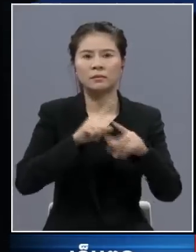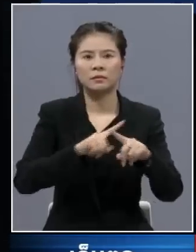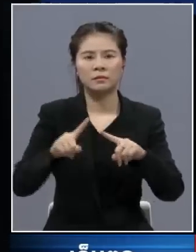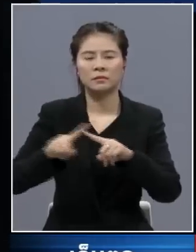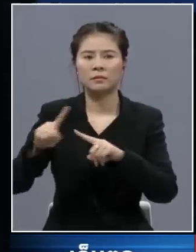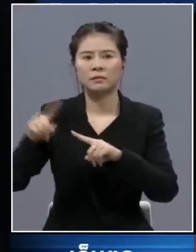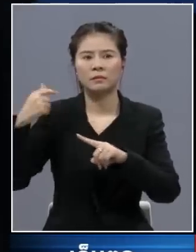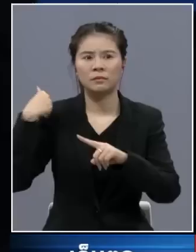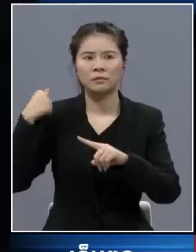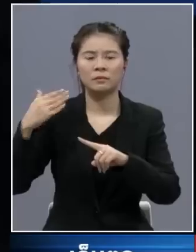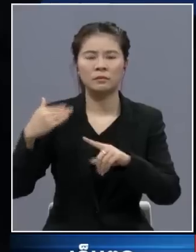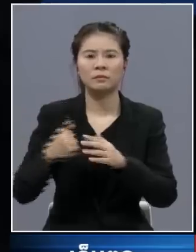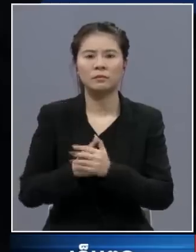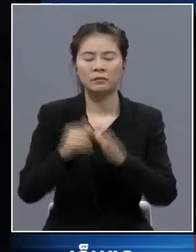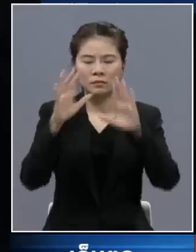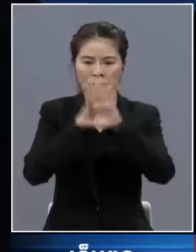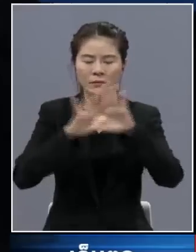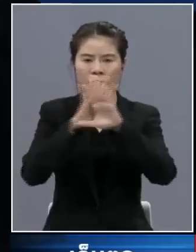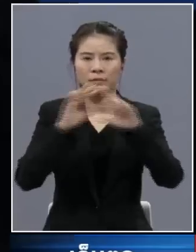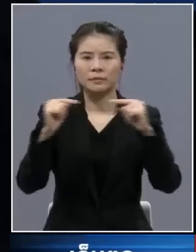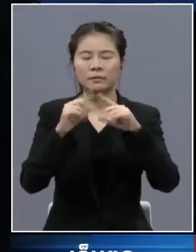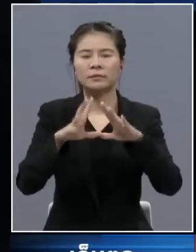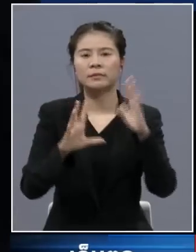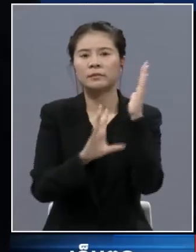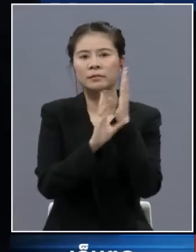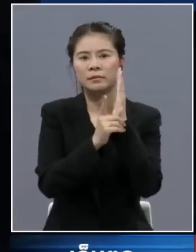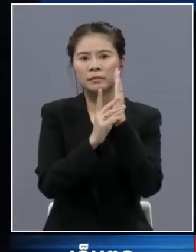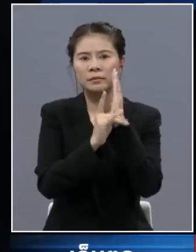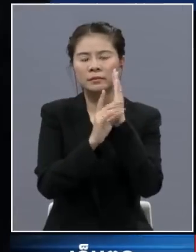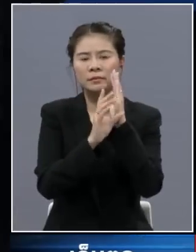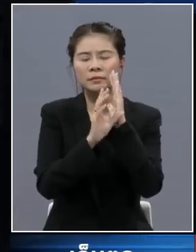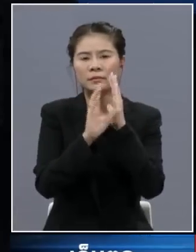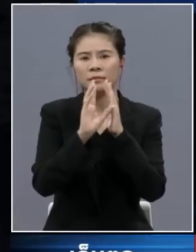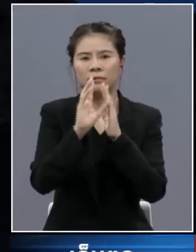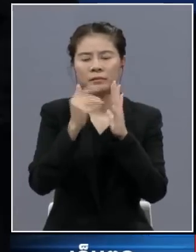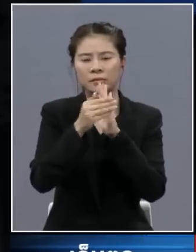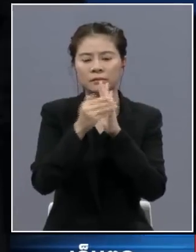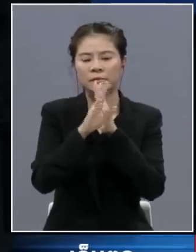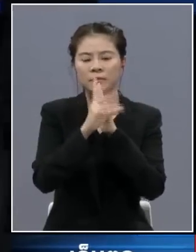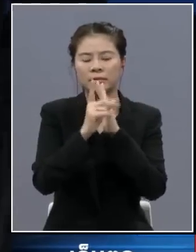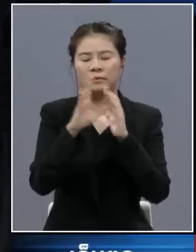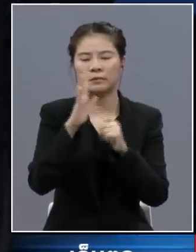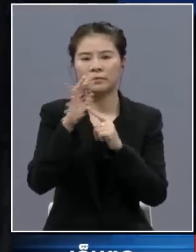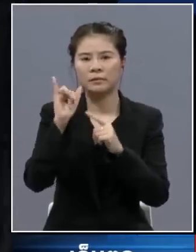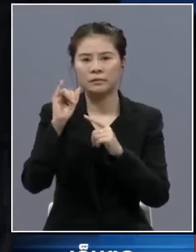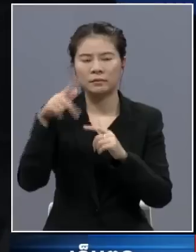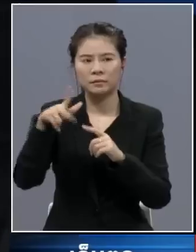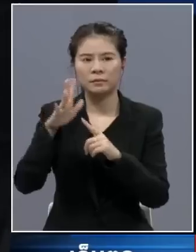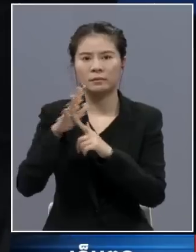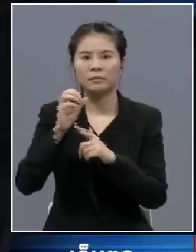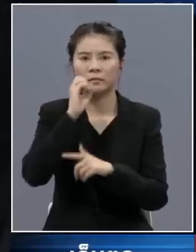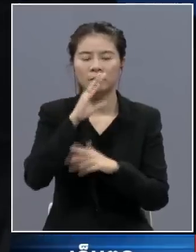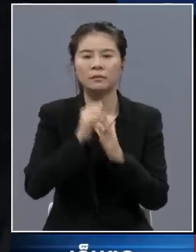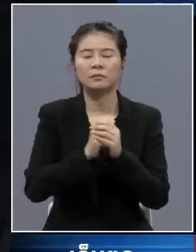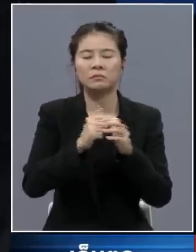ไปอีกบ้างคล้ายๆกับกรณีของที่ชัยภูมิครับที่เว็บไซต์ ECT Report รายงานว่าได้อันดับ1ไปแล้วแต่สุดท้ายก็มีการเ